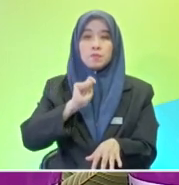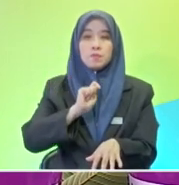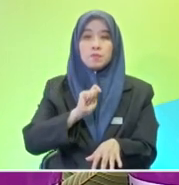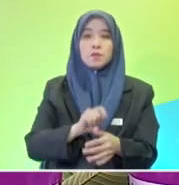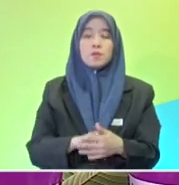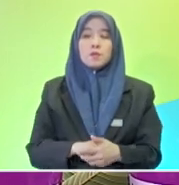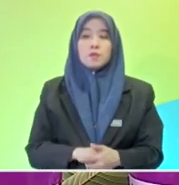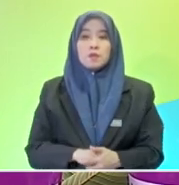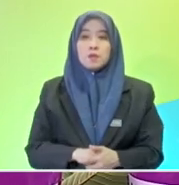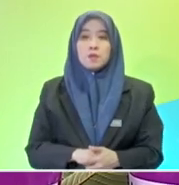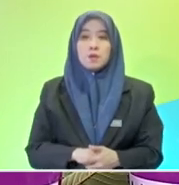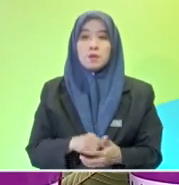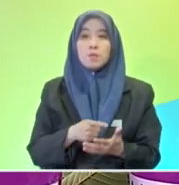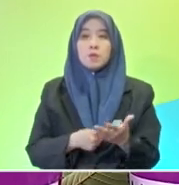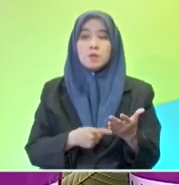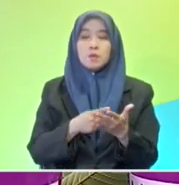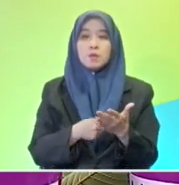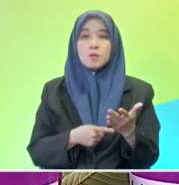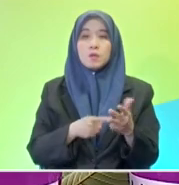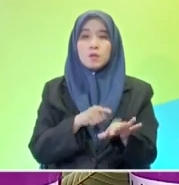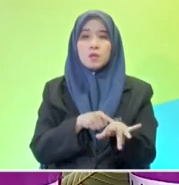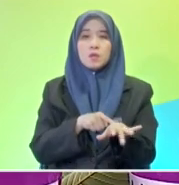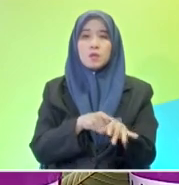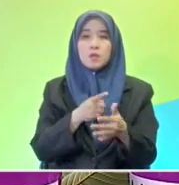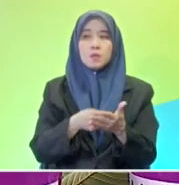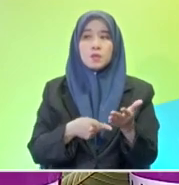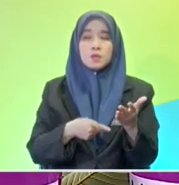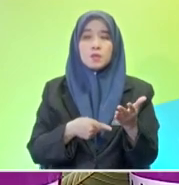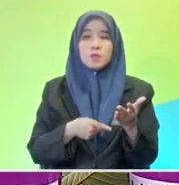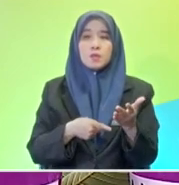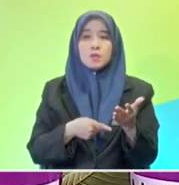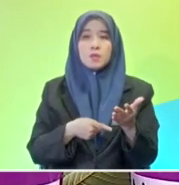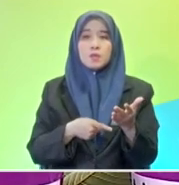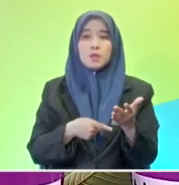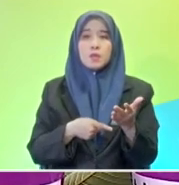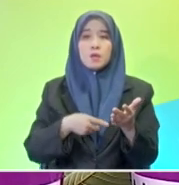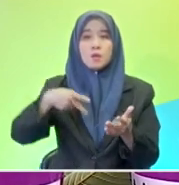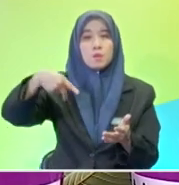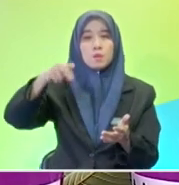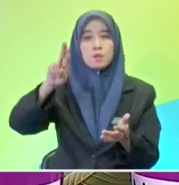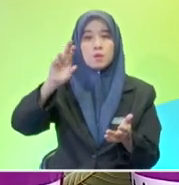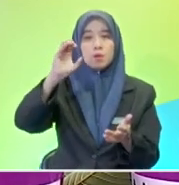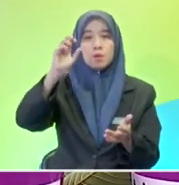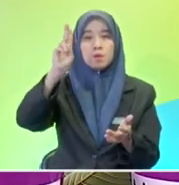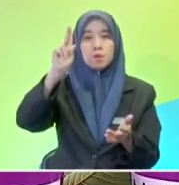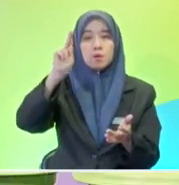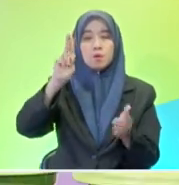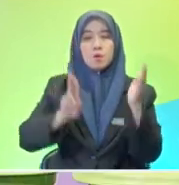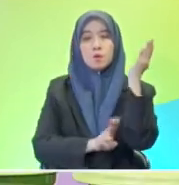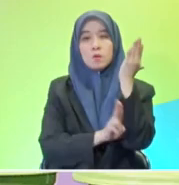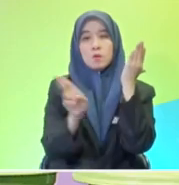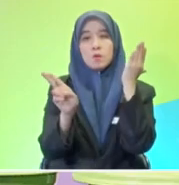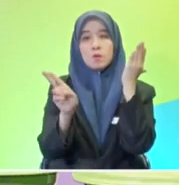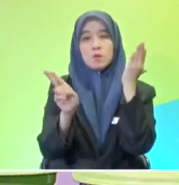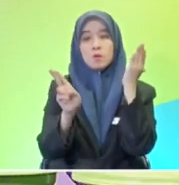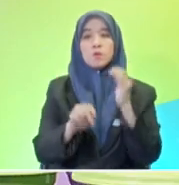masak ni apa tu Cikgu apa ni daun apa ni tekstur apa ni ni ialah daun pucuk ubi